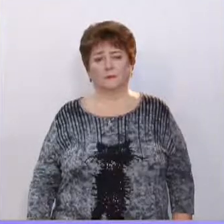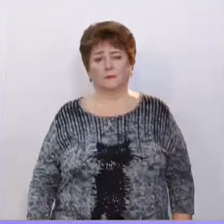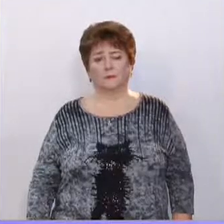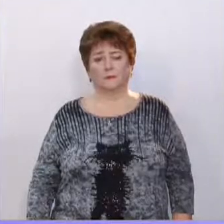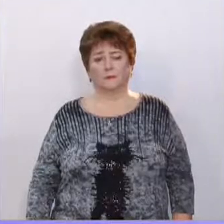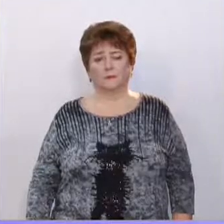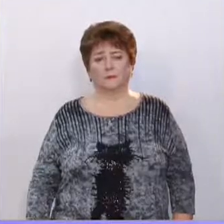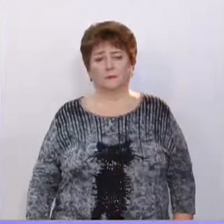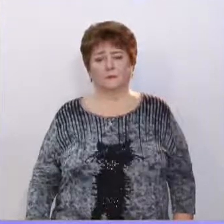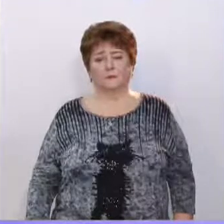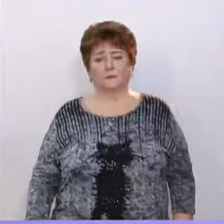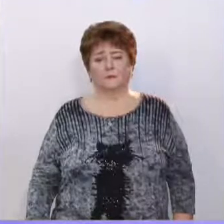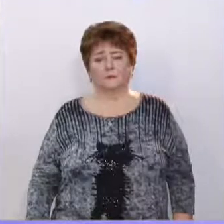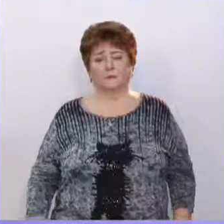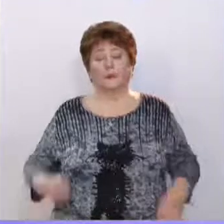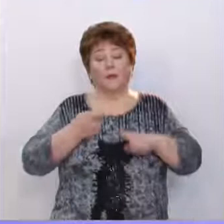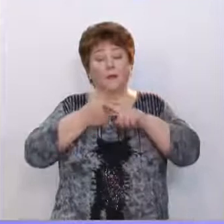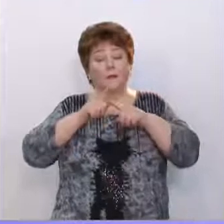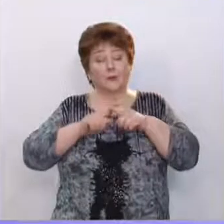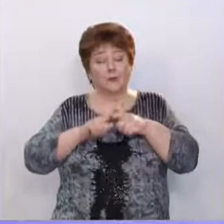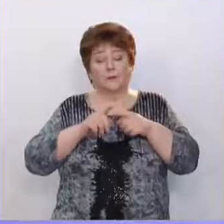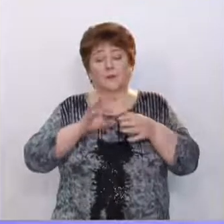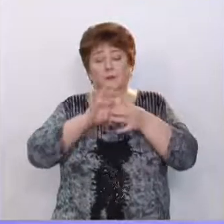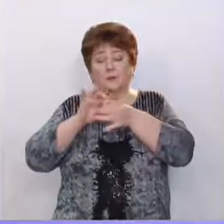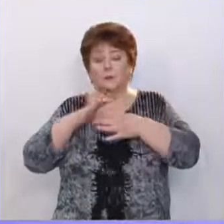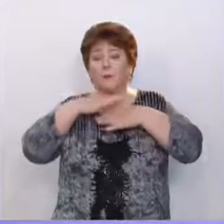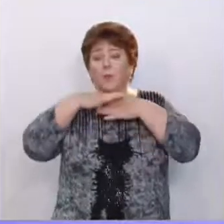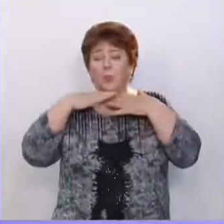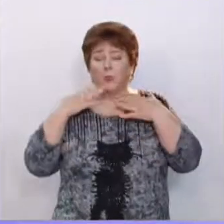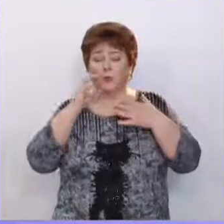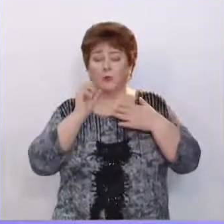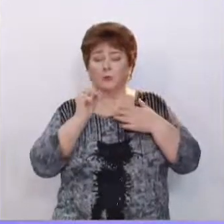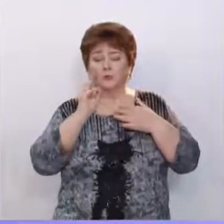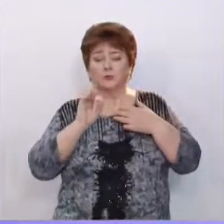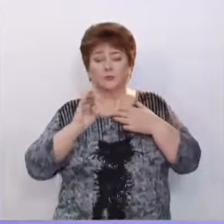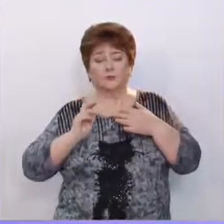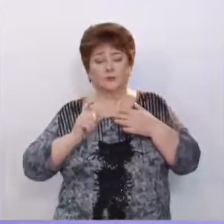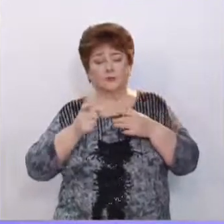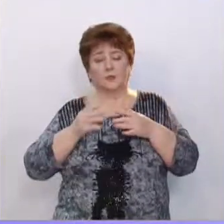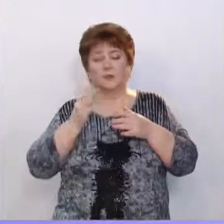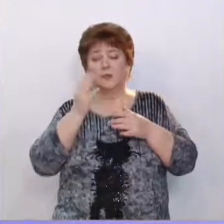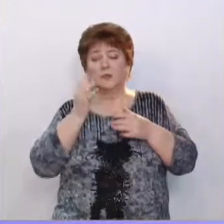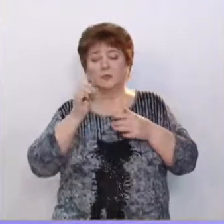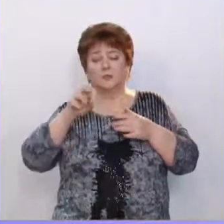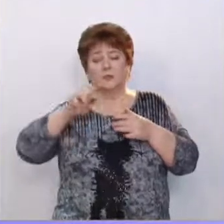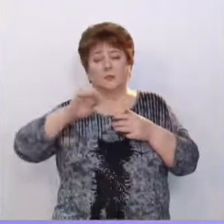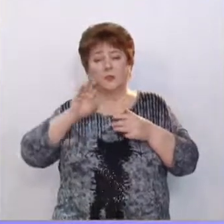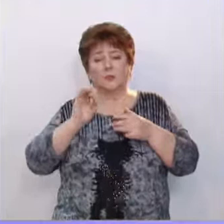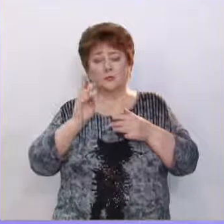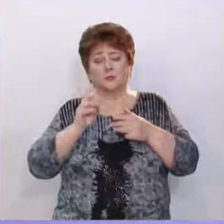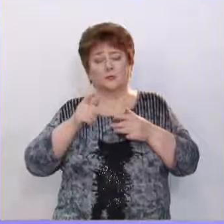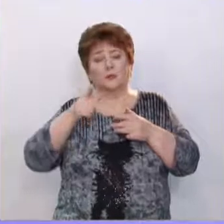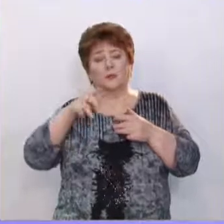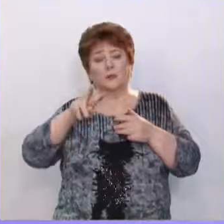папин плащ. В этом предложении много существительных с шипящими согласными